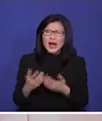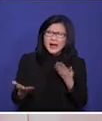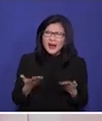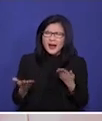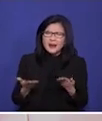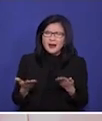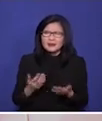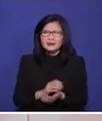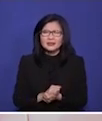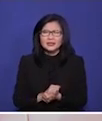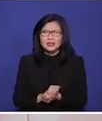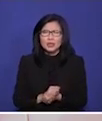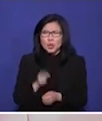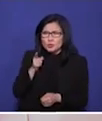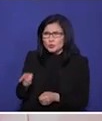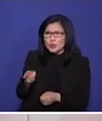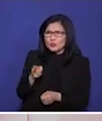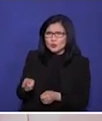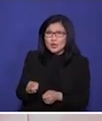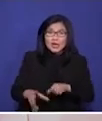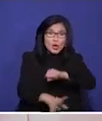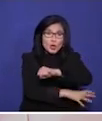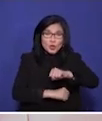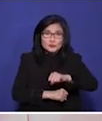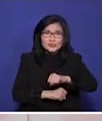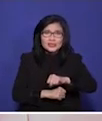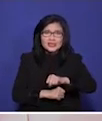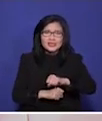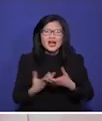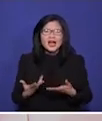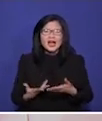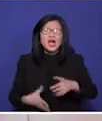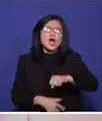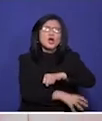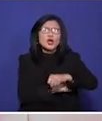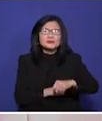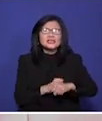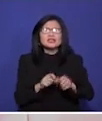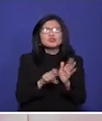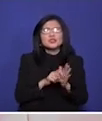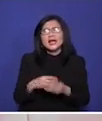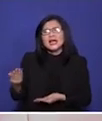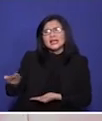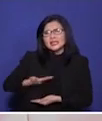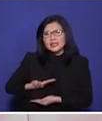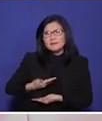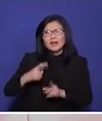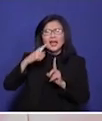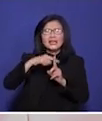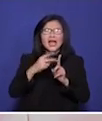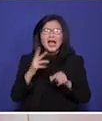ya tuduhan-tuduhan korupsi yang korupsinya itu ya menerima THR seluruh